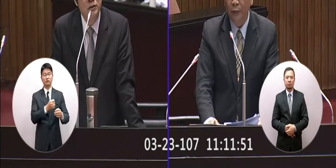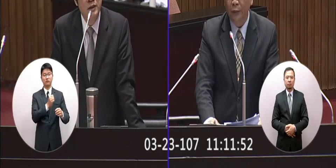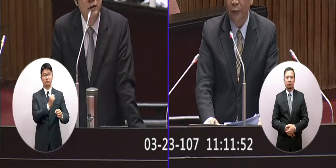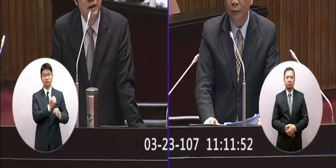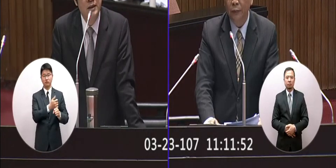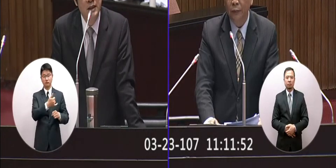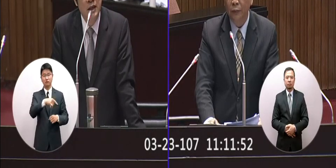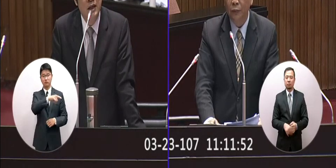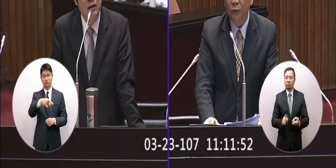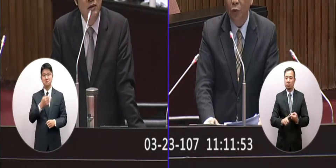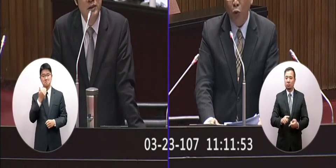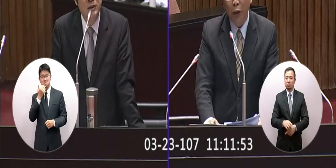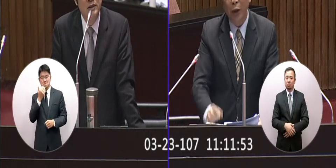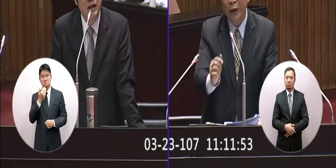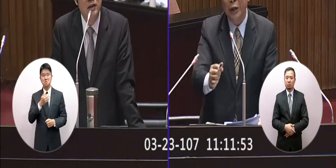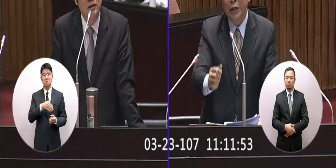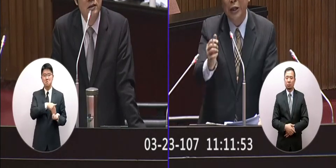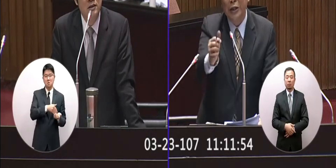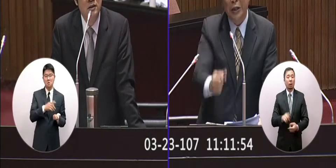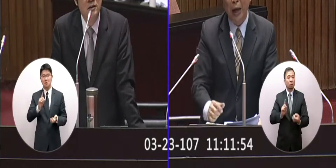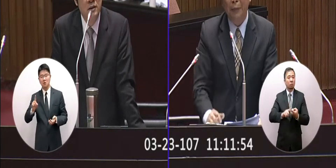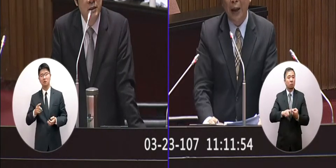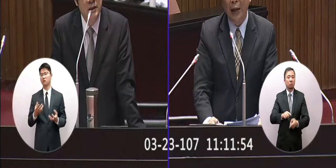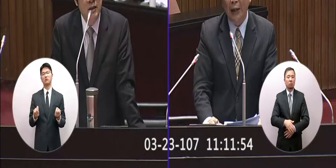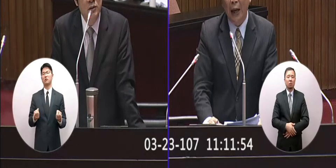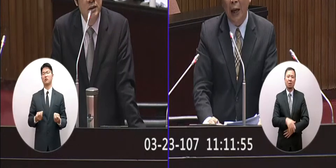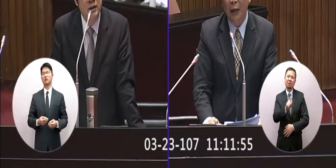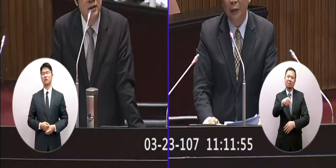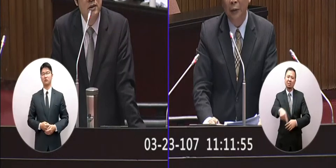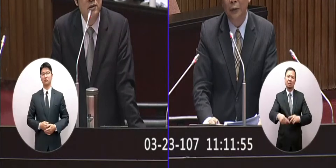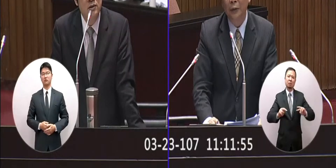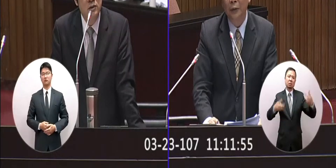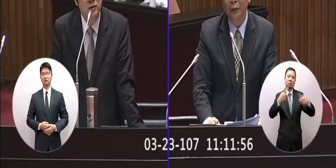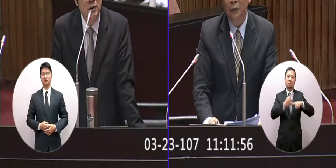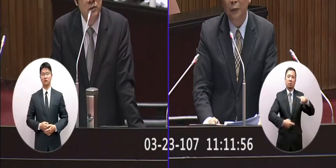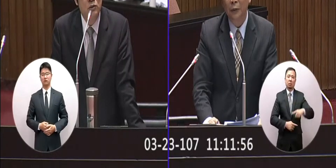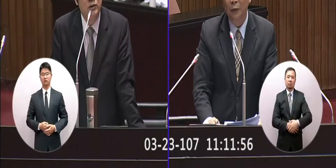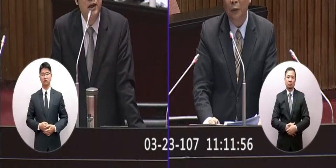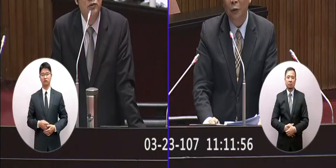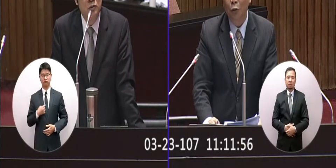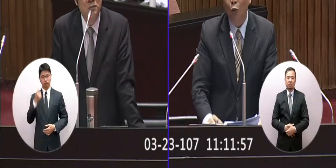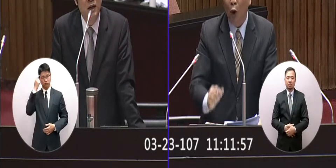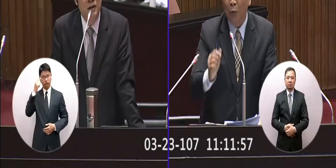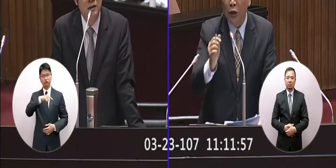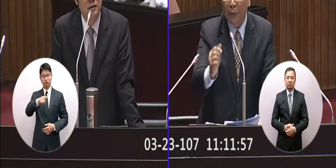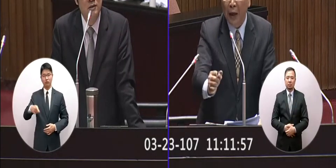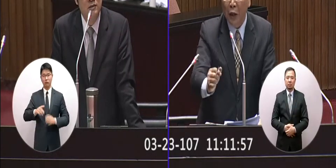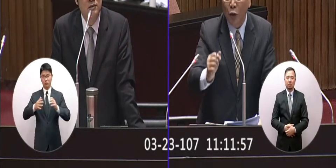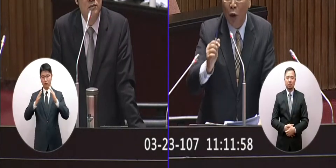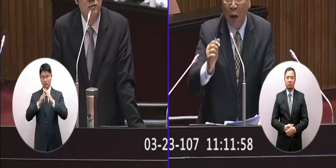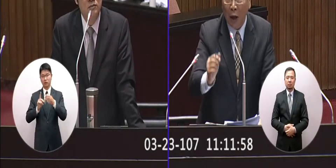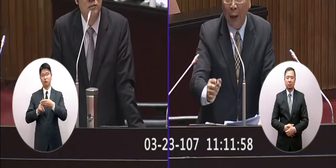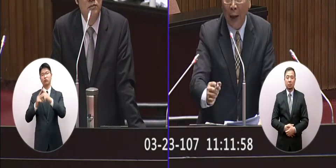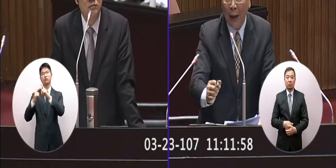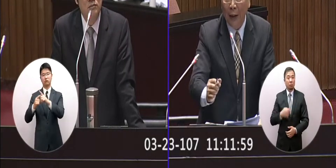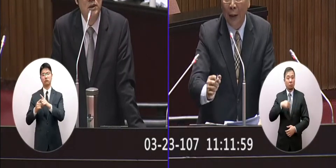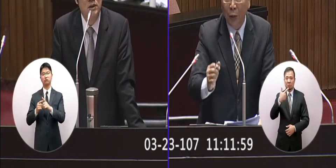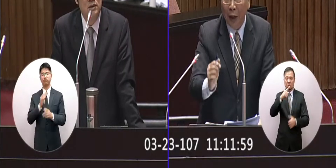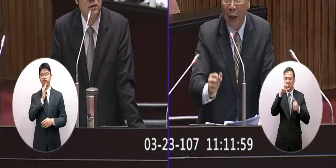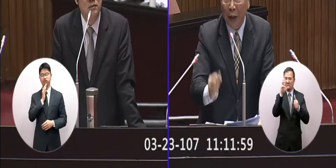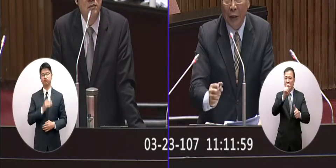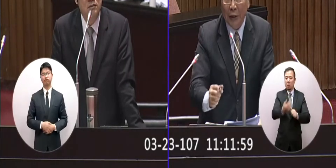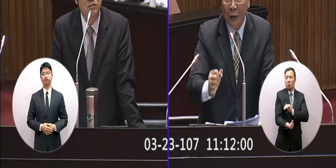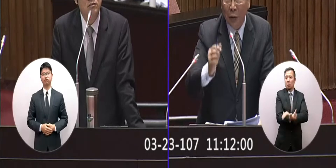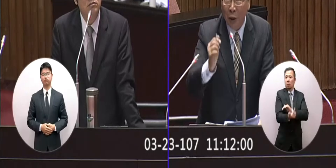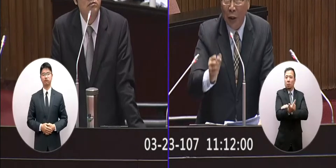没有说谁软谁硬了哈。 基本上，问题是你只改一半而已啊。 基本上都是国家的主人嘛。 我不是逼你说要赶快改，